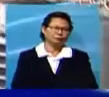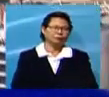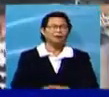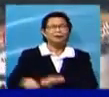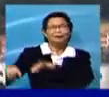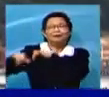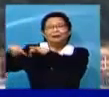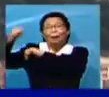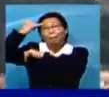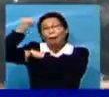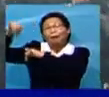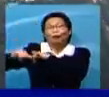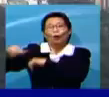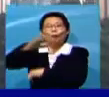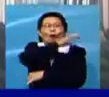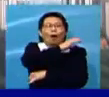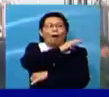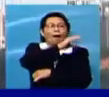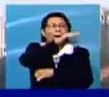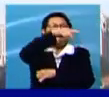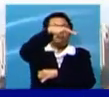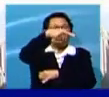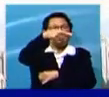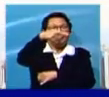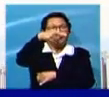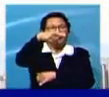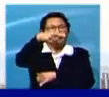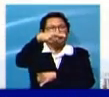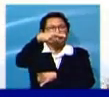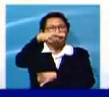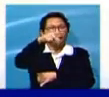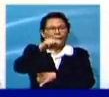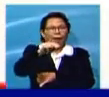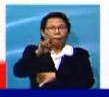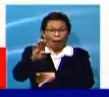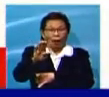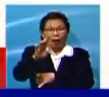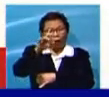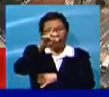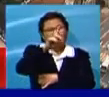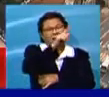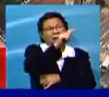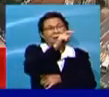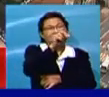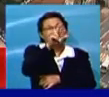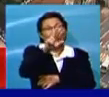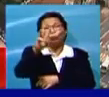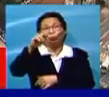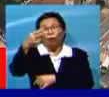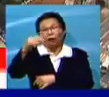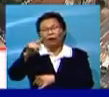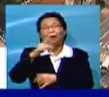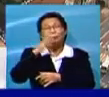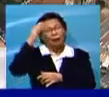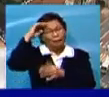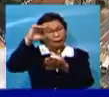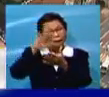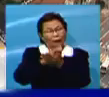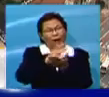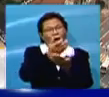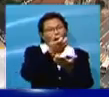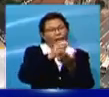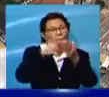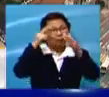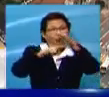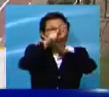Senada dengan pendapat itu, Pengerusi Permodalan Nasional Berhad Tan Sri Abdul Wahid Omar, beliau yakin prospek ekonomi Malaysia akan